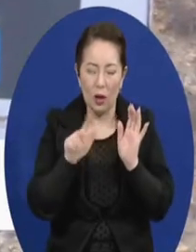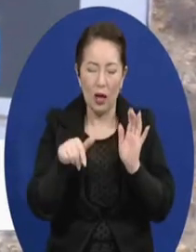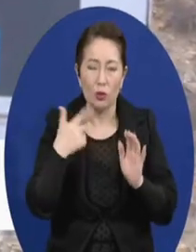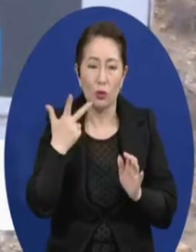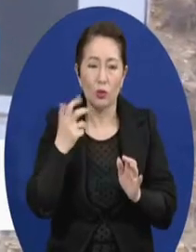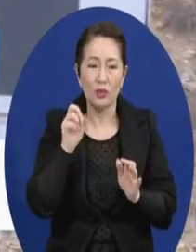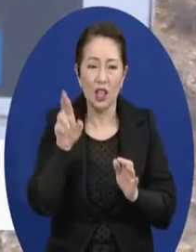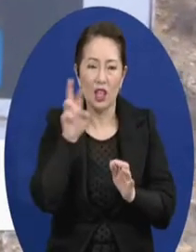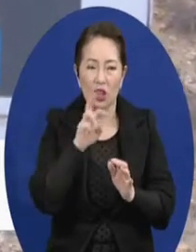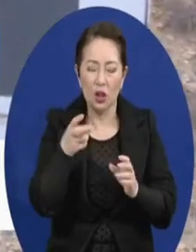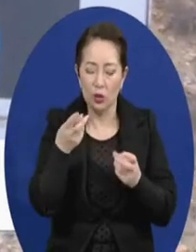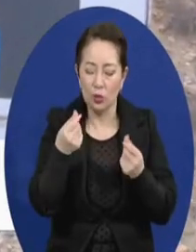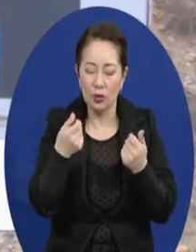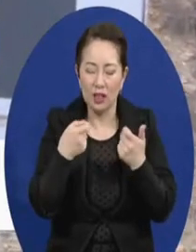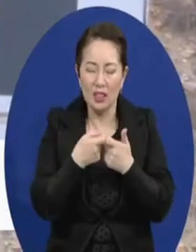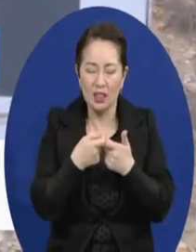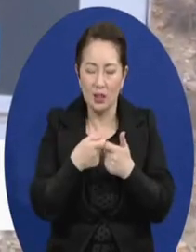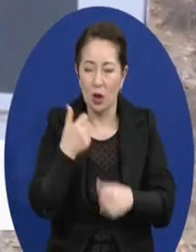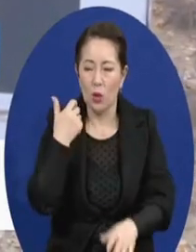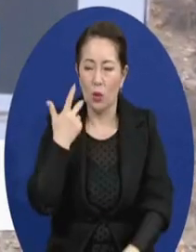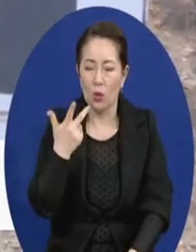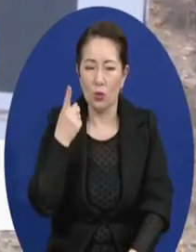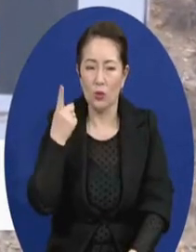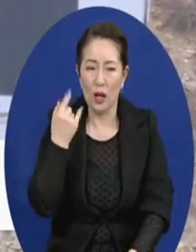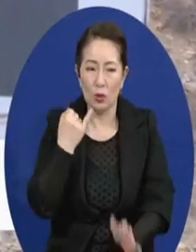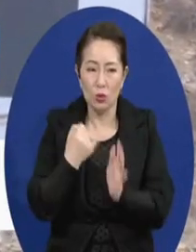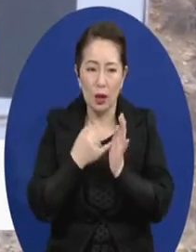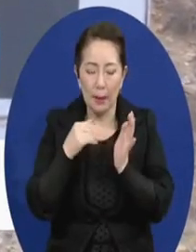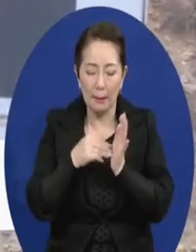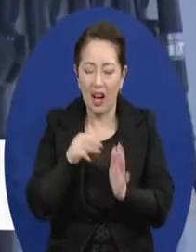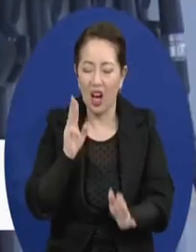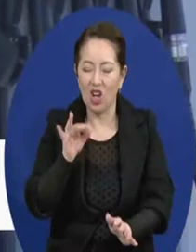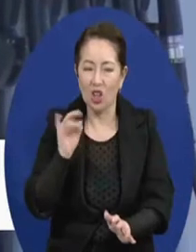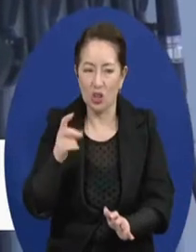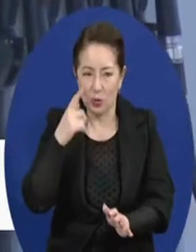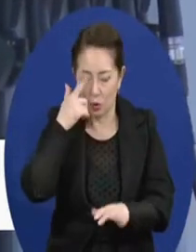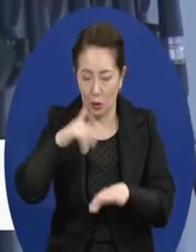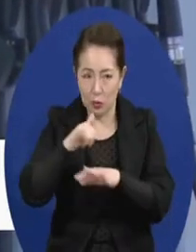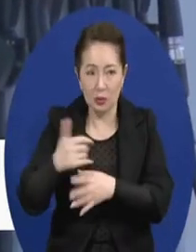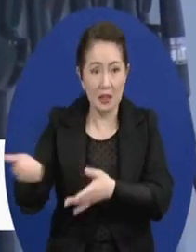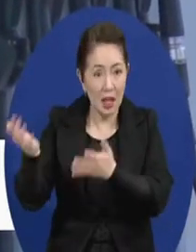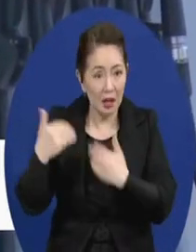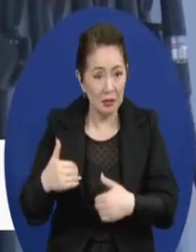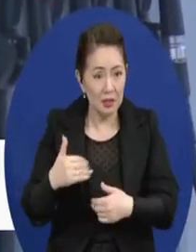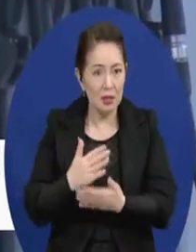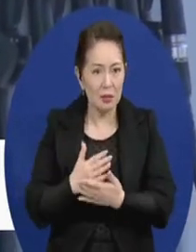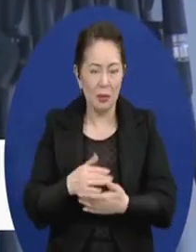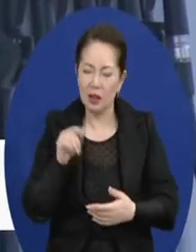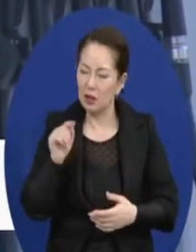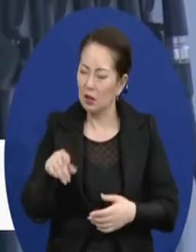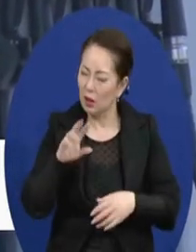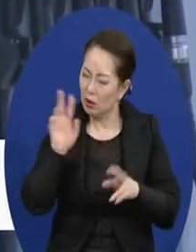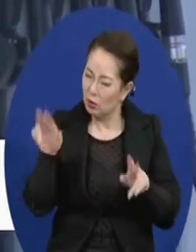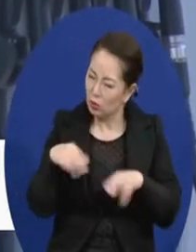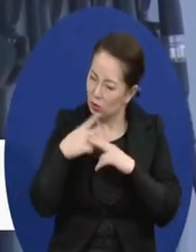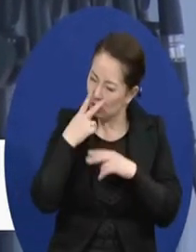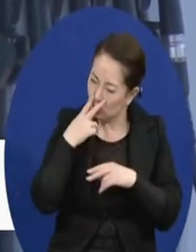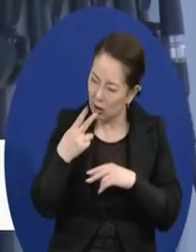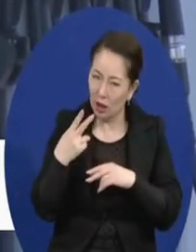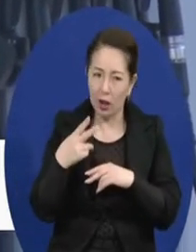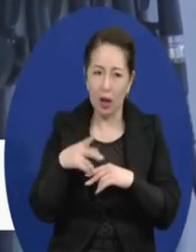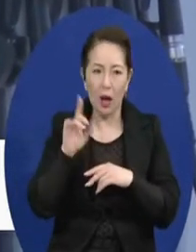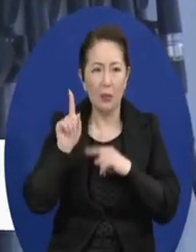173.4 сая ам.долларын үнэтэй 316 мянган керосин манай улсад импортлогдсон байна. Дөнгөн үзүүлэлтээс